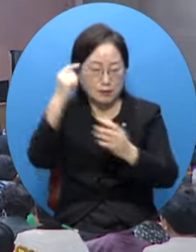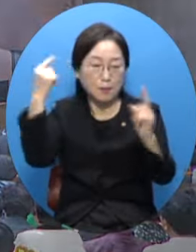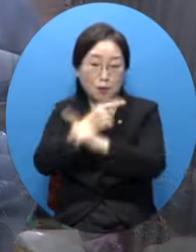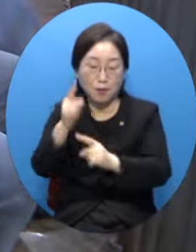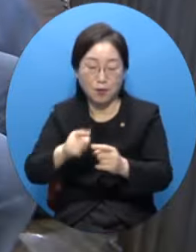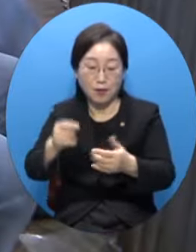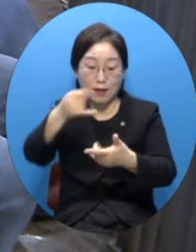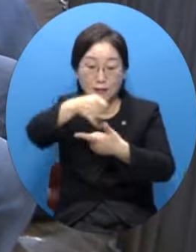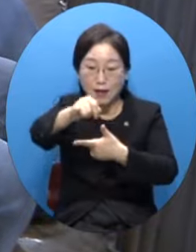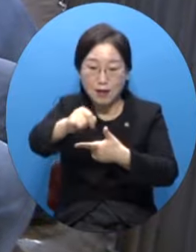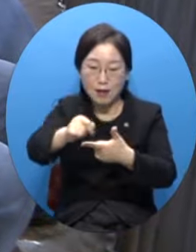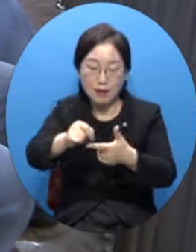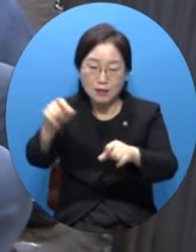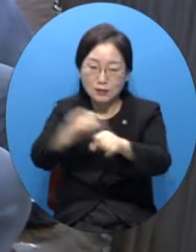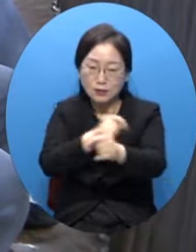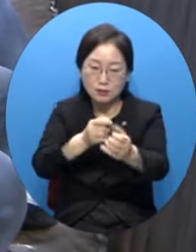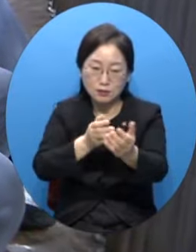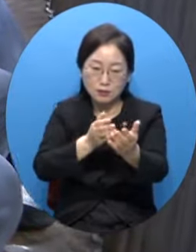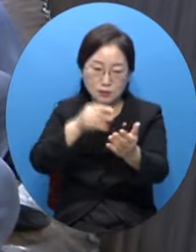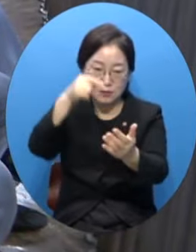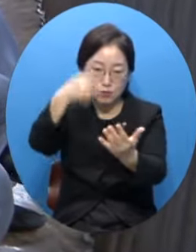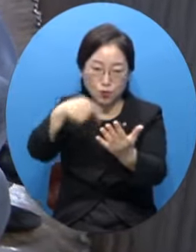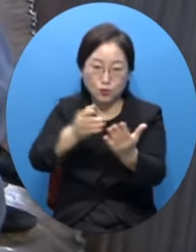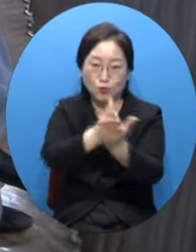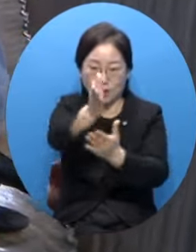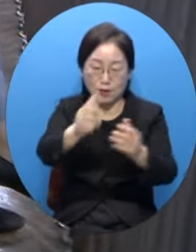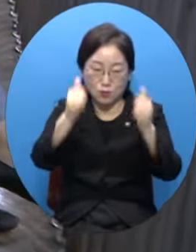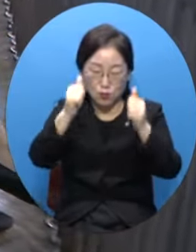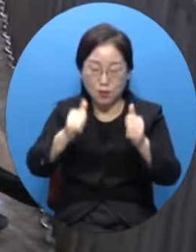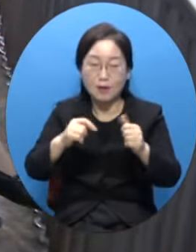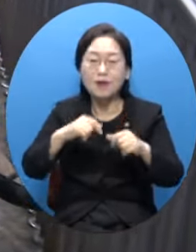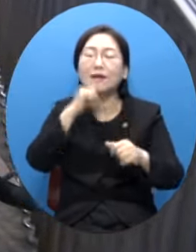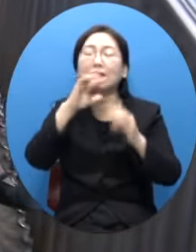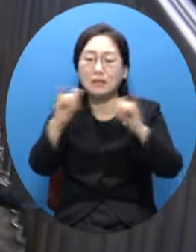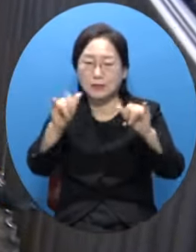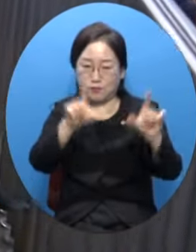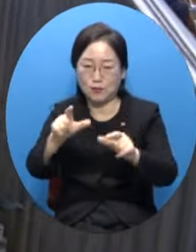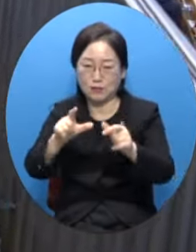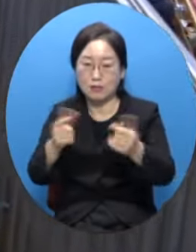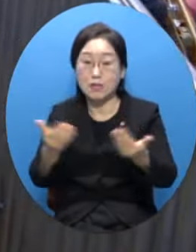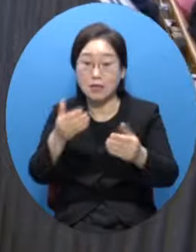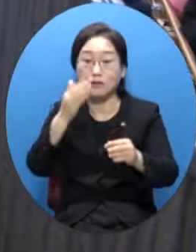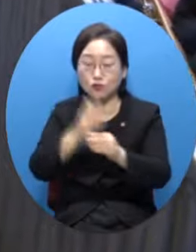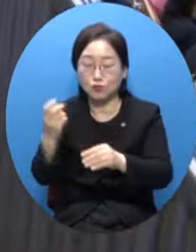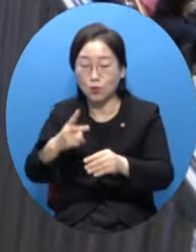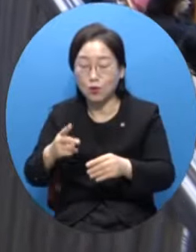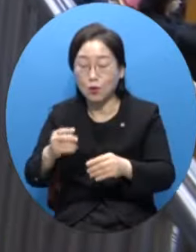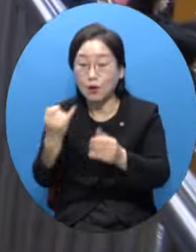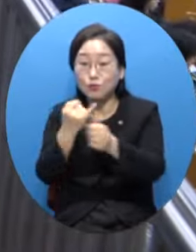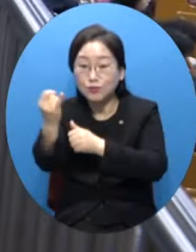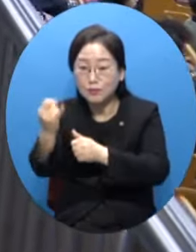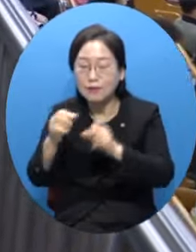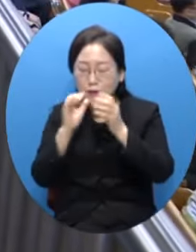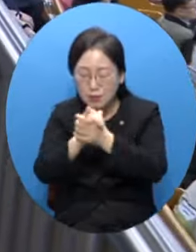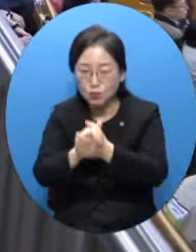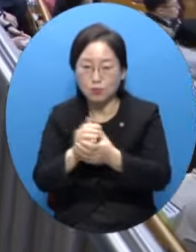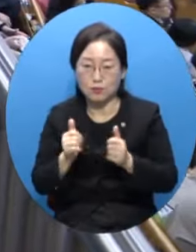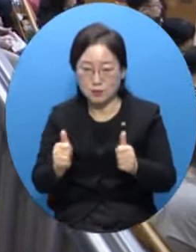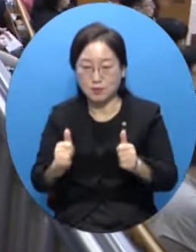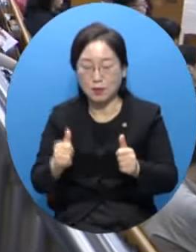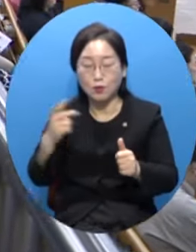사회 저소득층을 위해서 일하게 되었고, 아내는 기도의 사역자가 되었으며, 본인은 야망 있는 목사에서 한 영혼을